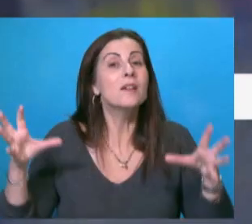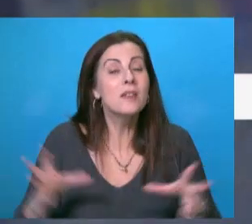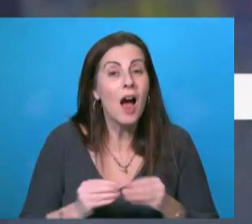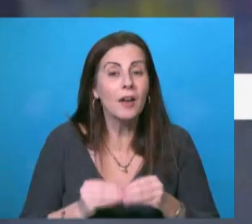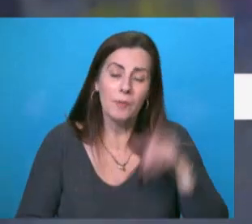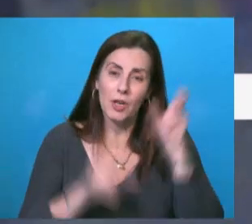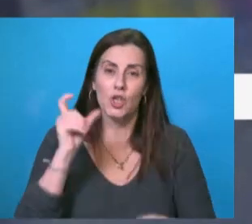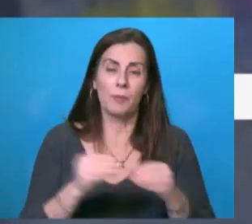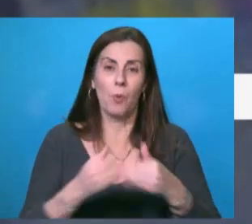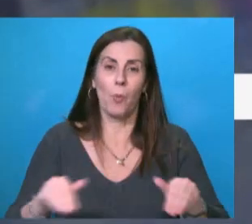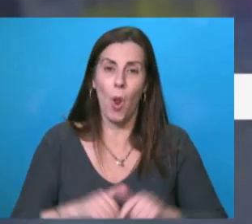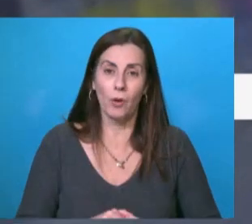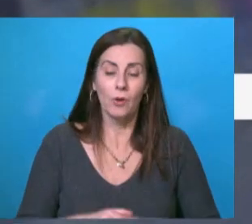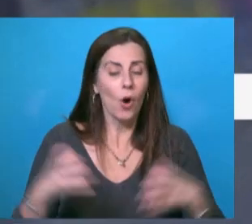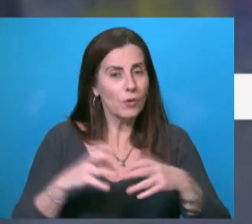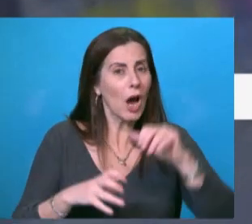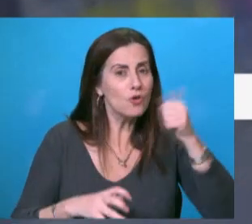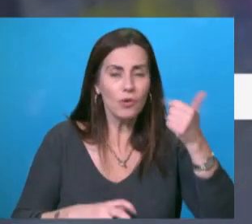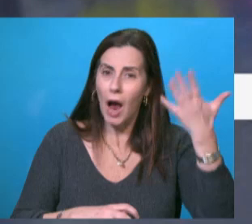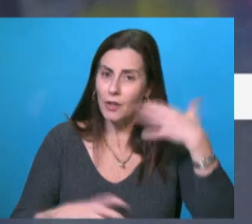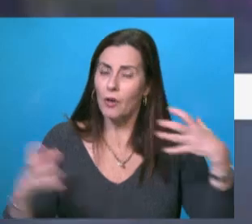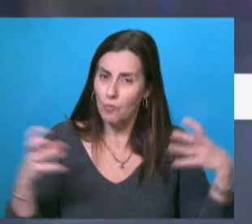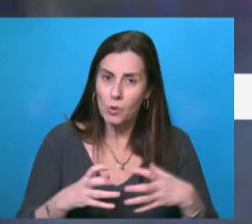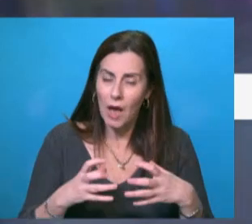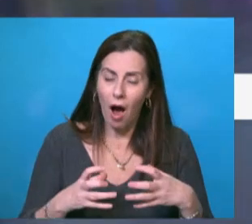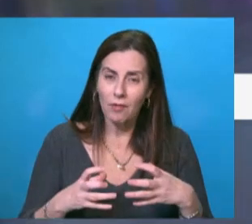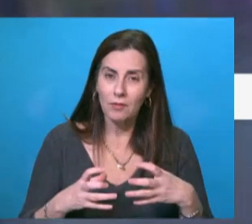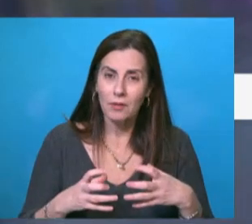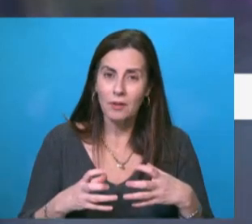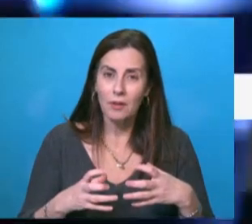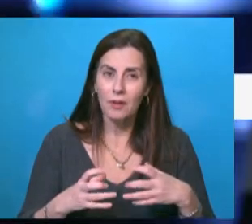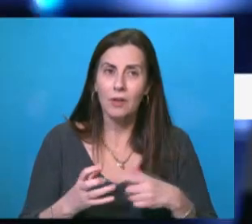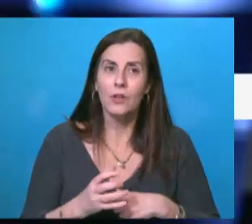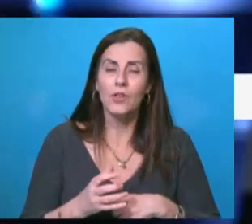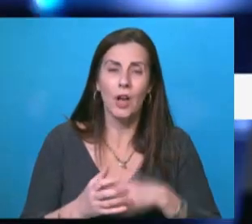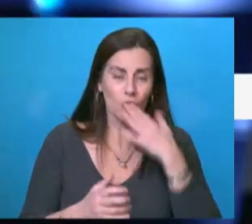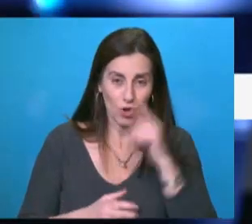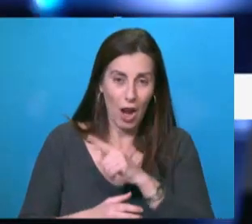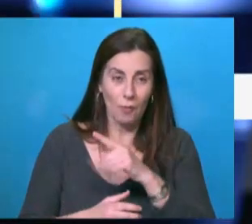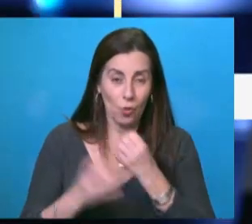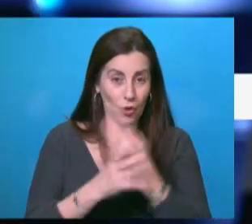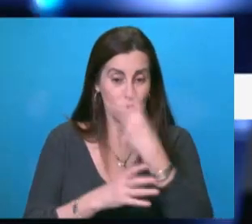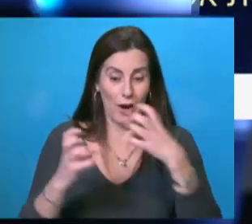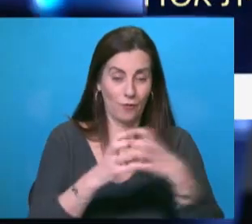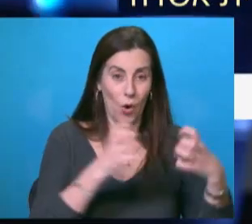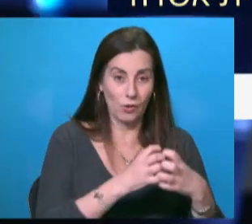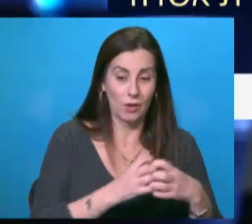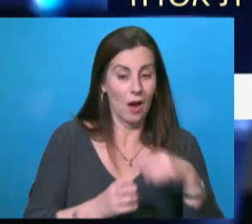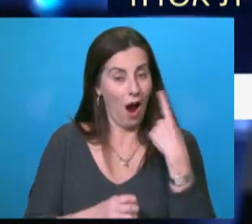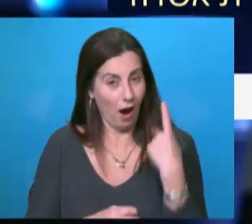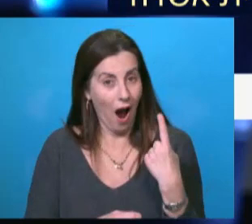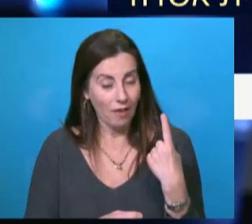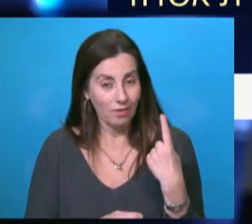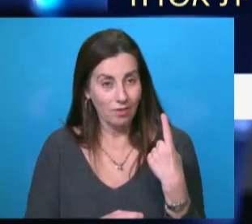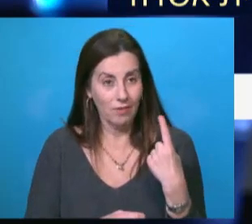מוגבלות. קבוצה הראשונה הייתה הקבוצה של הפועל קטמון, שם הוקמו שתי קבוצות, אחת של